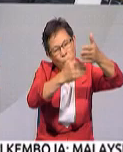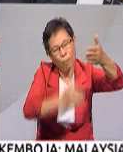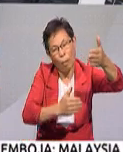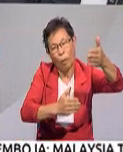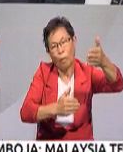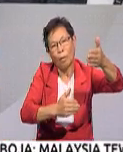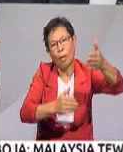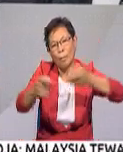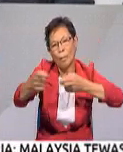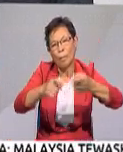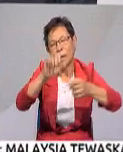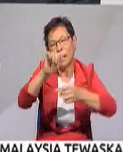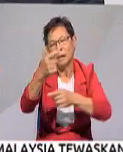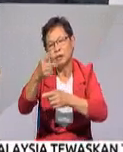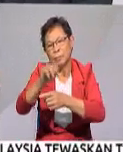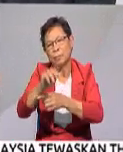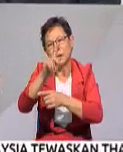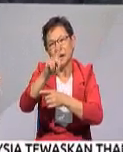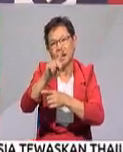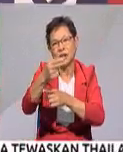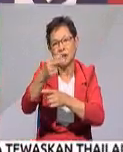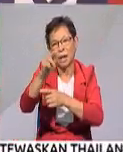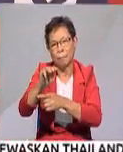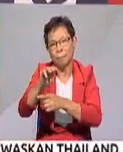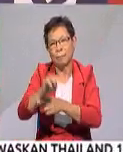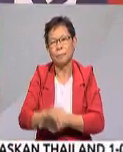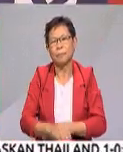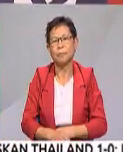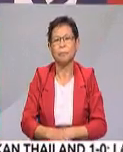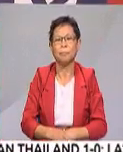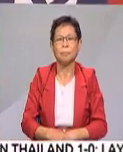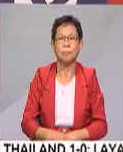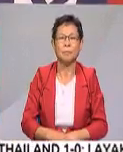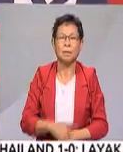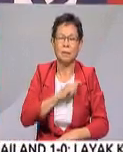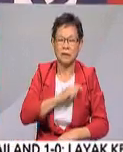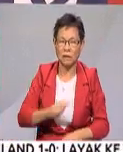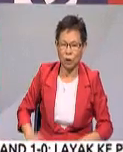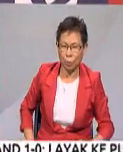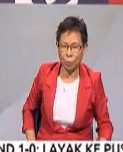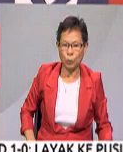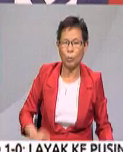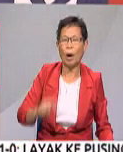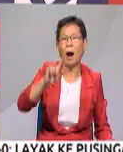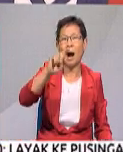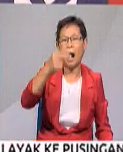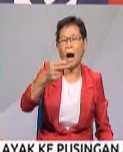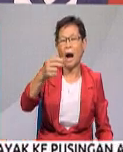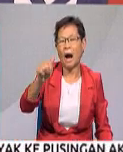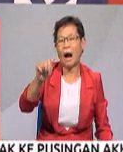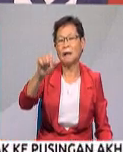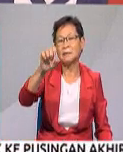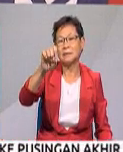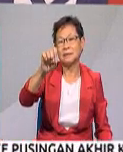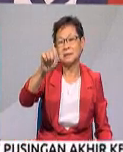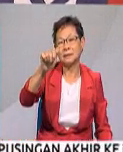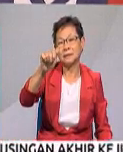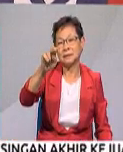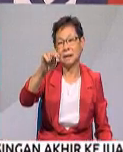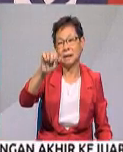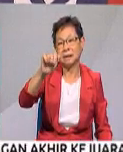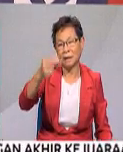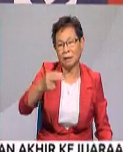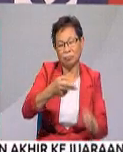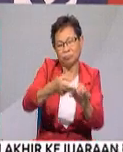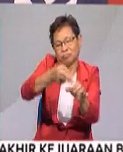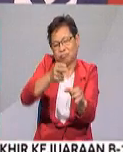pengendalian AGM KHM. About Tengku Hassanal withdrawing, let me also say this, that